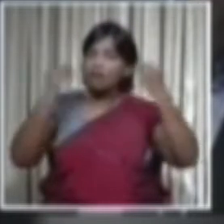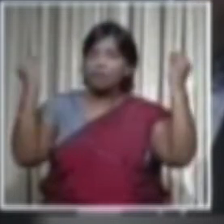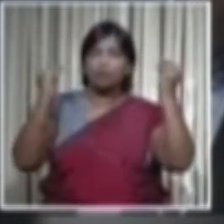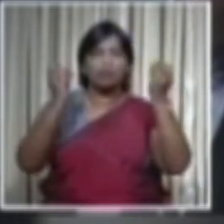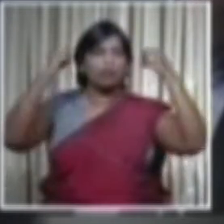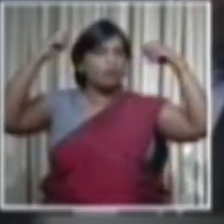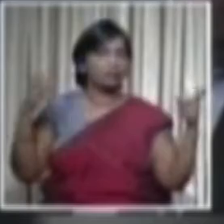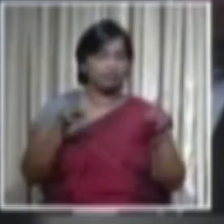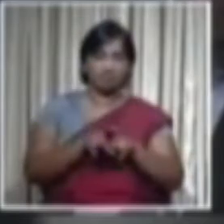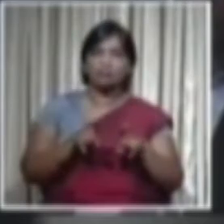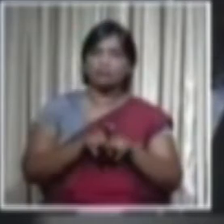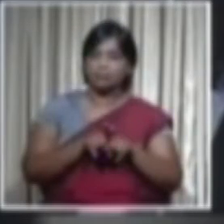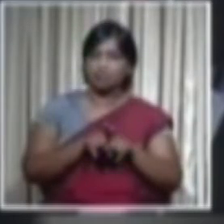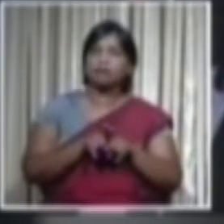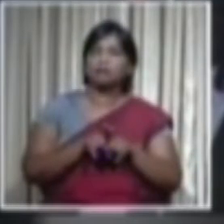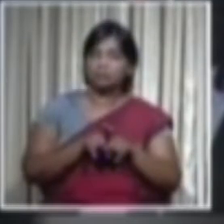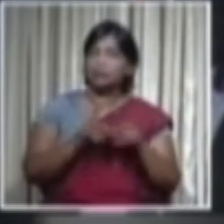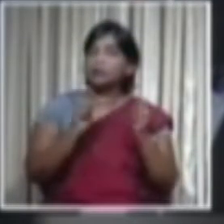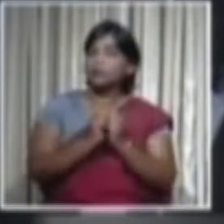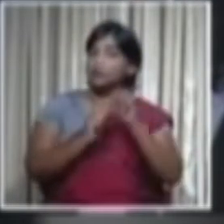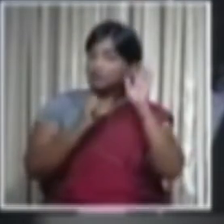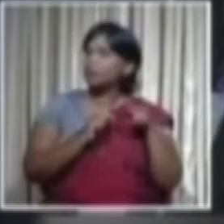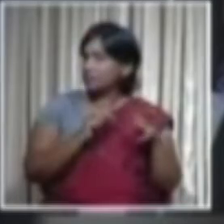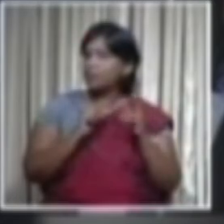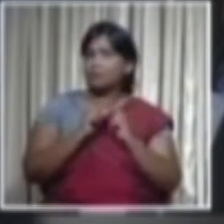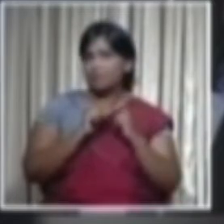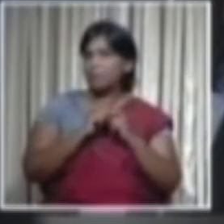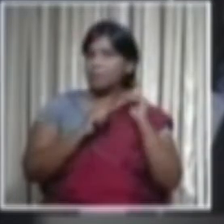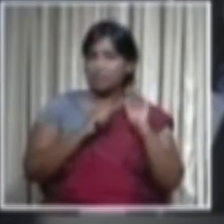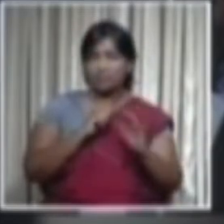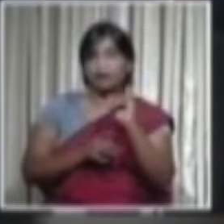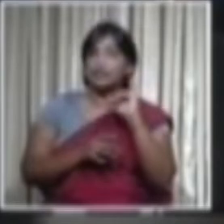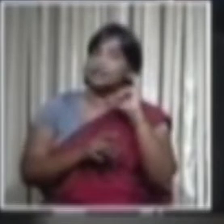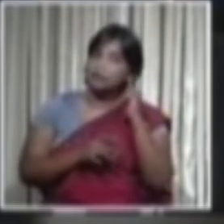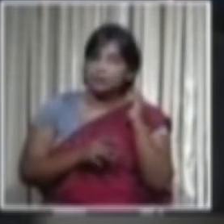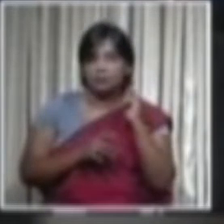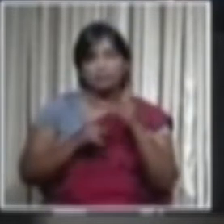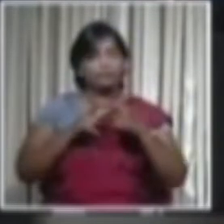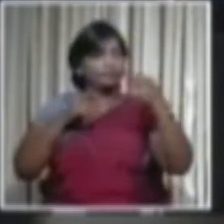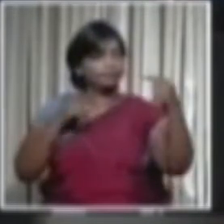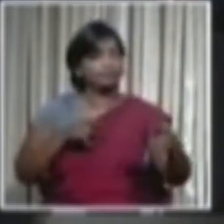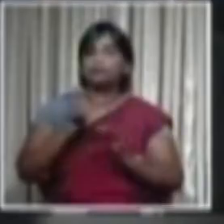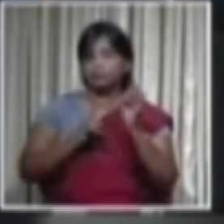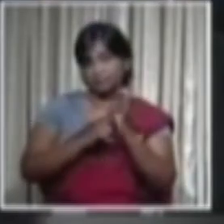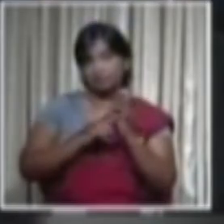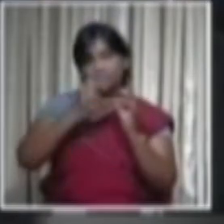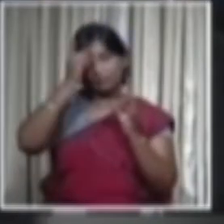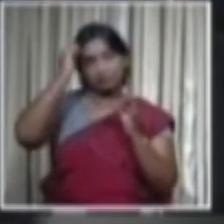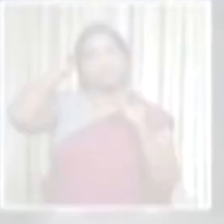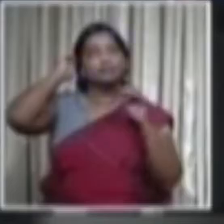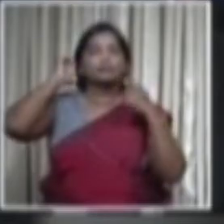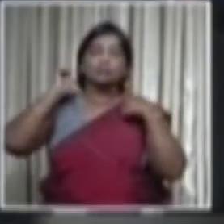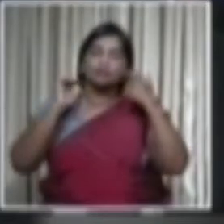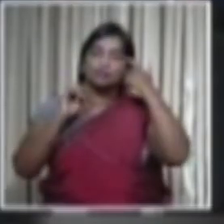නැති යාන්ත්‍රණයක් බවට පත් වී තිබෙනවාද කියන දේ අති භයානකයි. විපක්ෂයේ ගරු මන්ත්‍රීතුමාලා ගේ